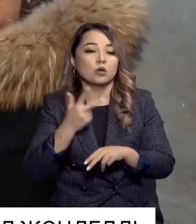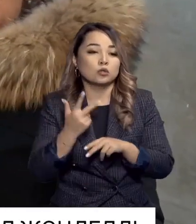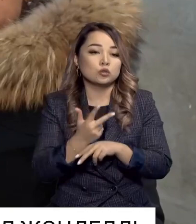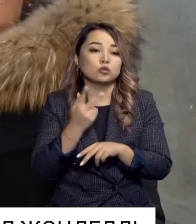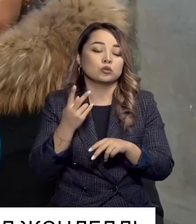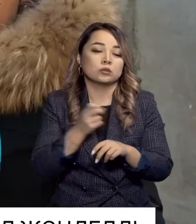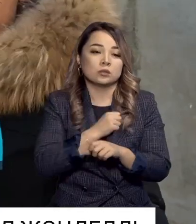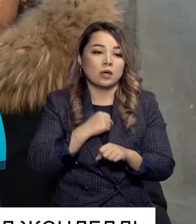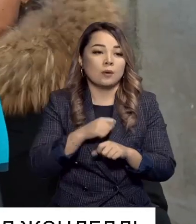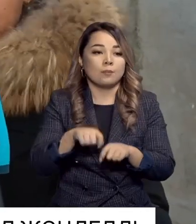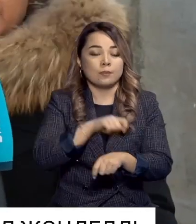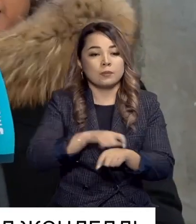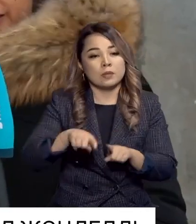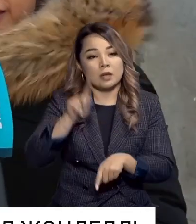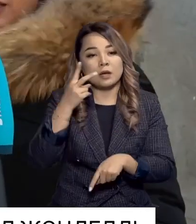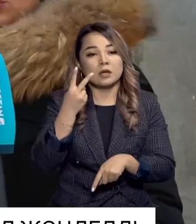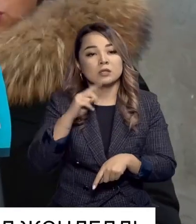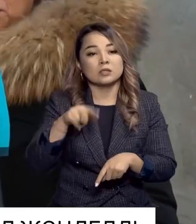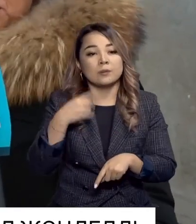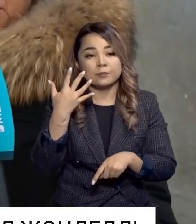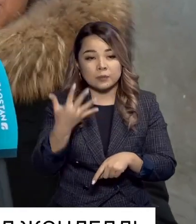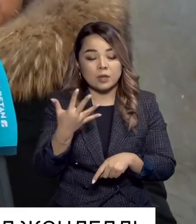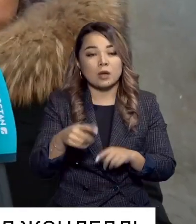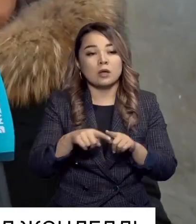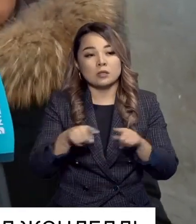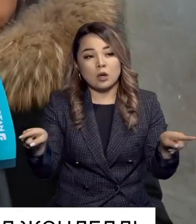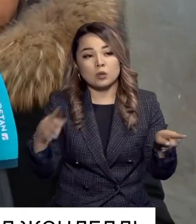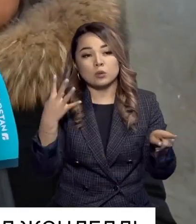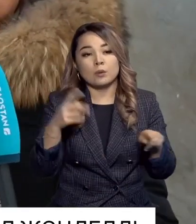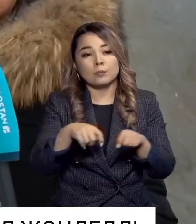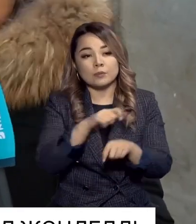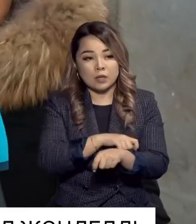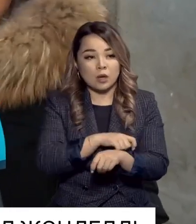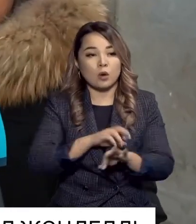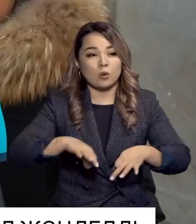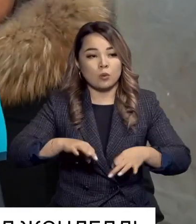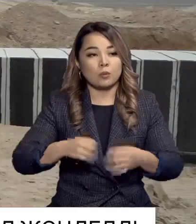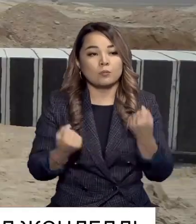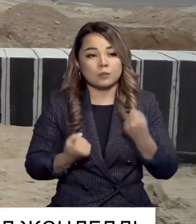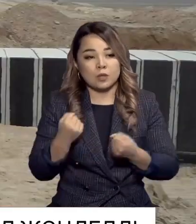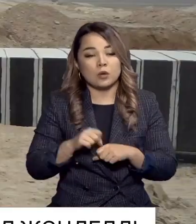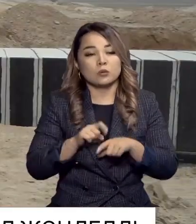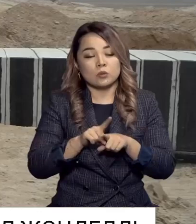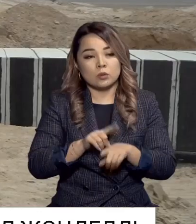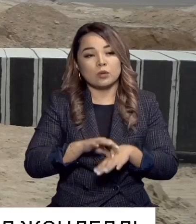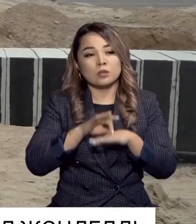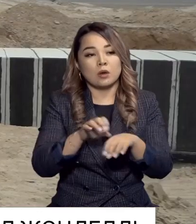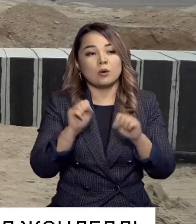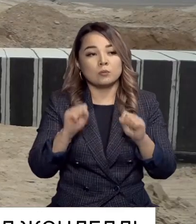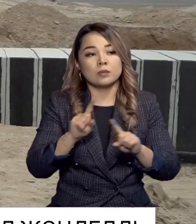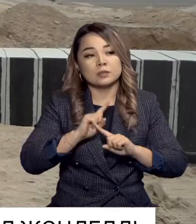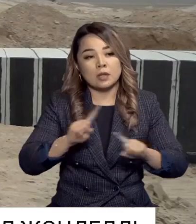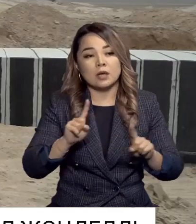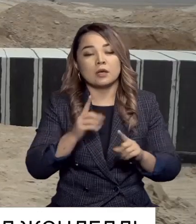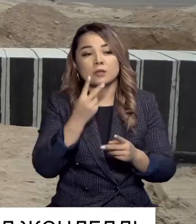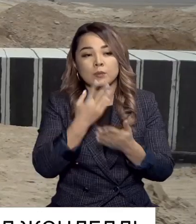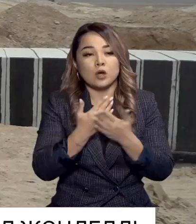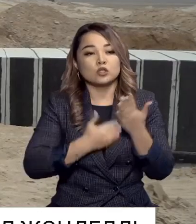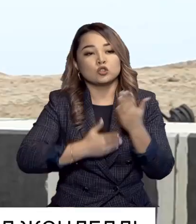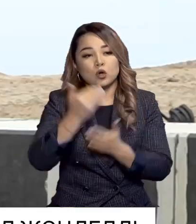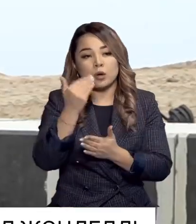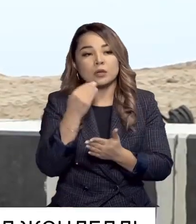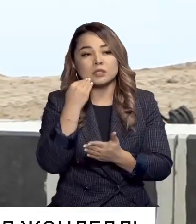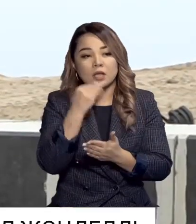Өткелдің биіктігі 2,5 метр, ені 4 метр. Бұл жермен кішігірім көліктер де өте алады. Жолдың тағы бір ерекшелігі жоғары сапалы.